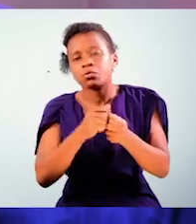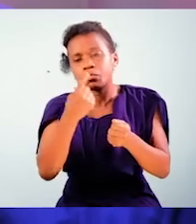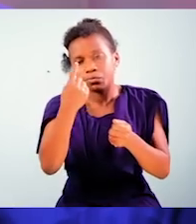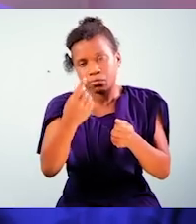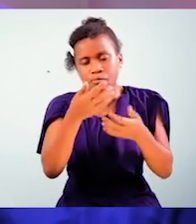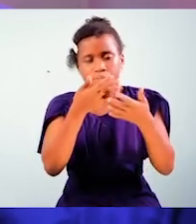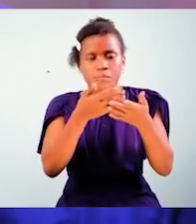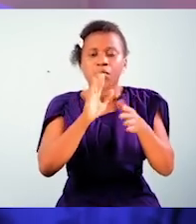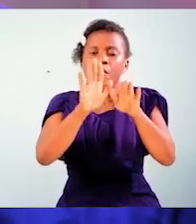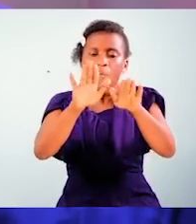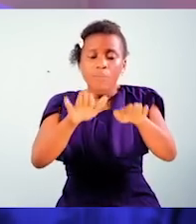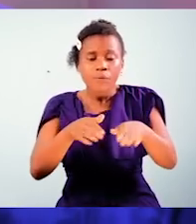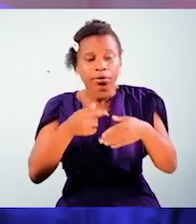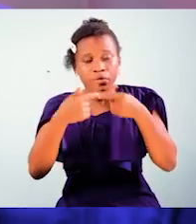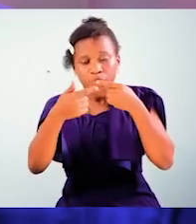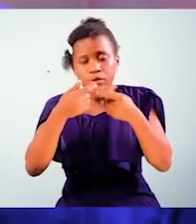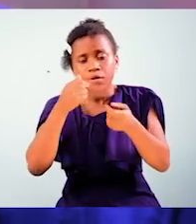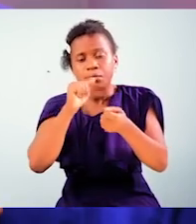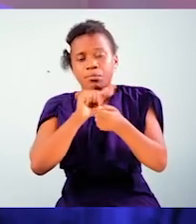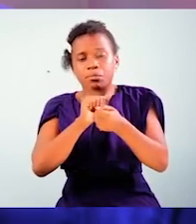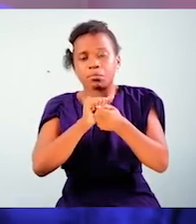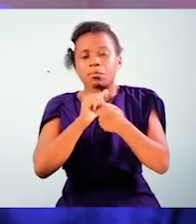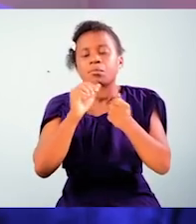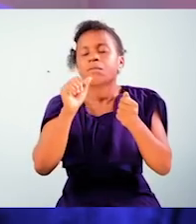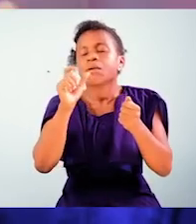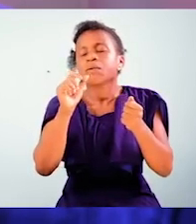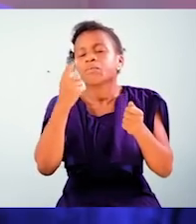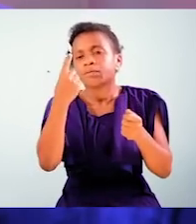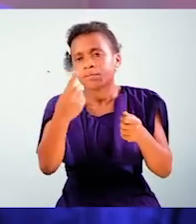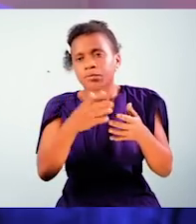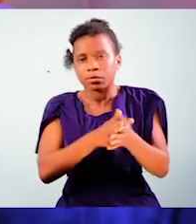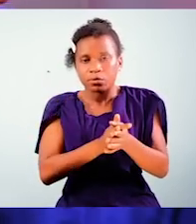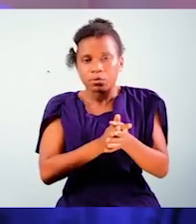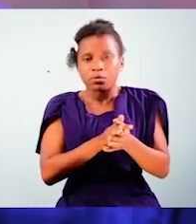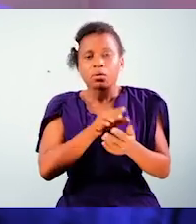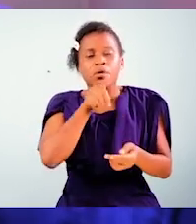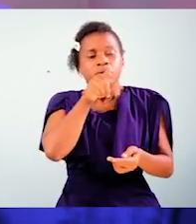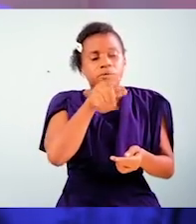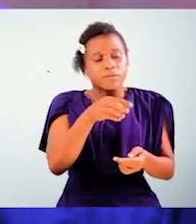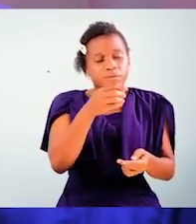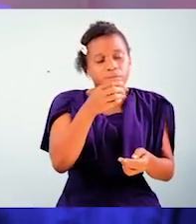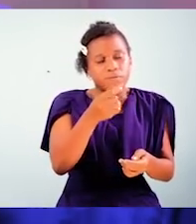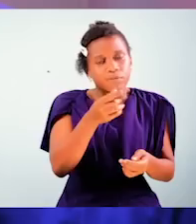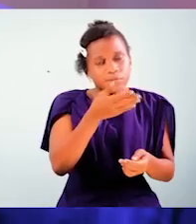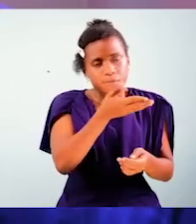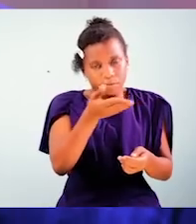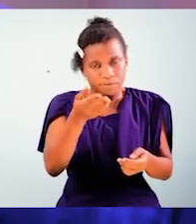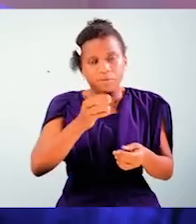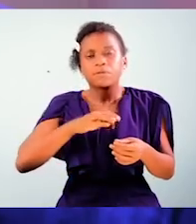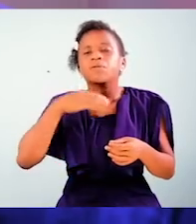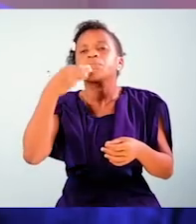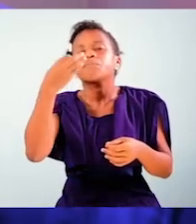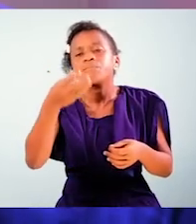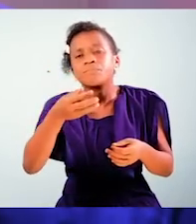CAG litaongelewa, lakini wezi watakuwa katika mpaka mwezi wa 11, unamfanya mwizi hata zile fedha alizoiba azitoe nje ya nchi,